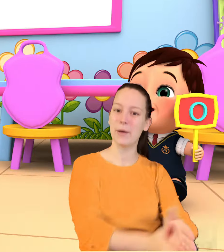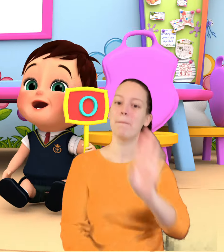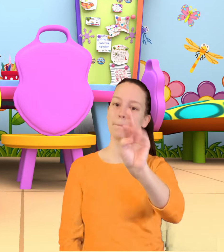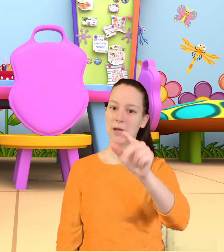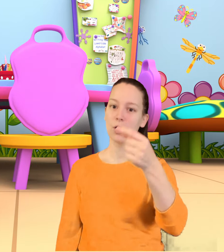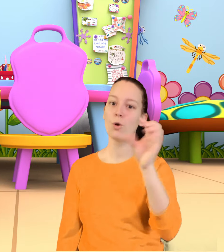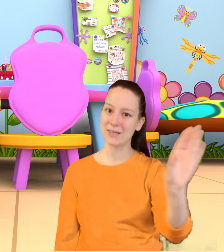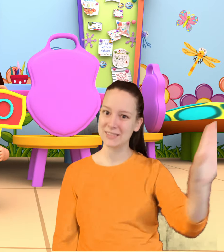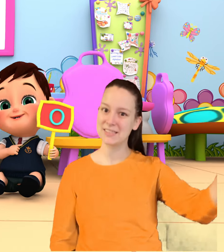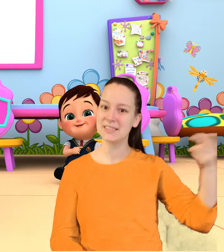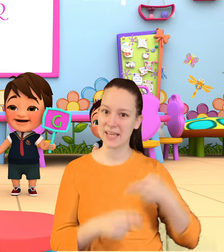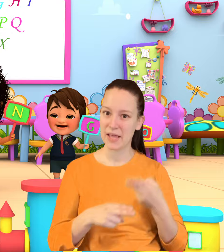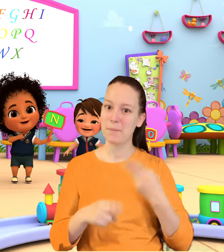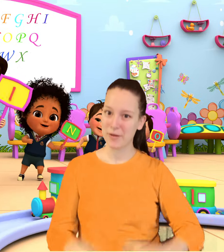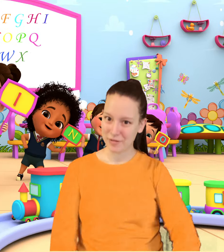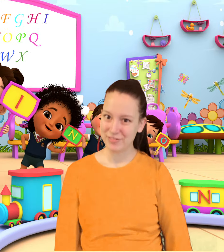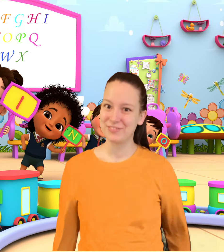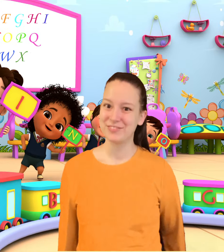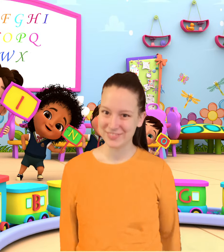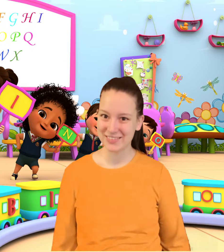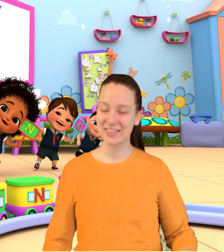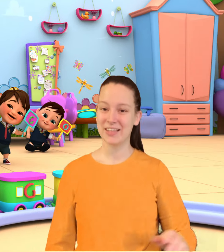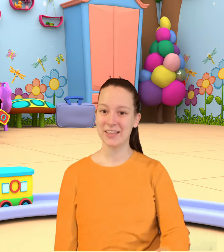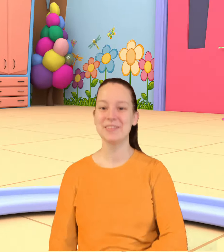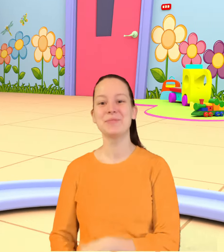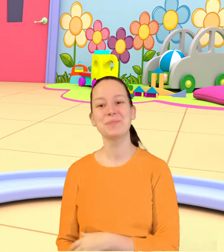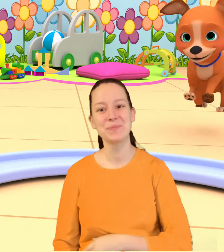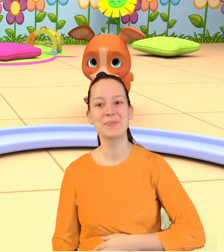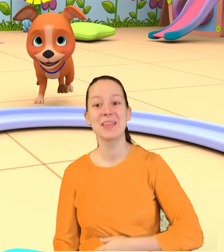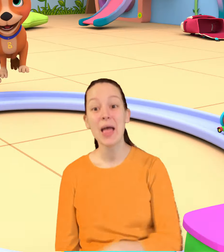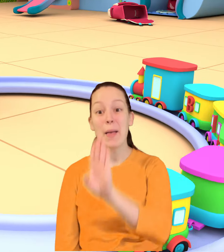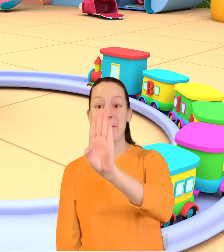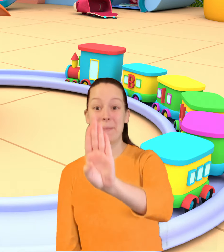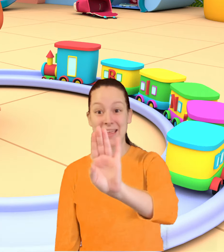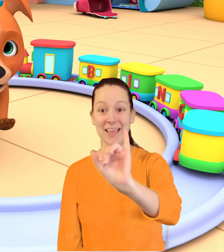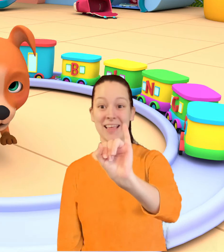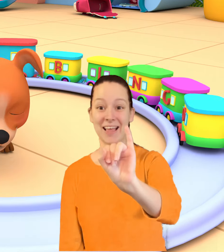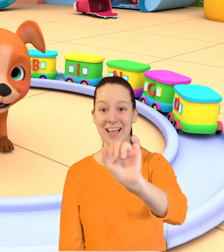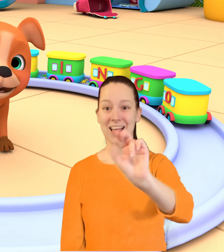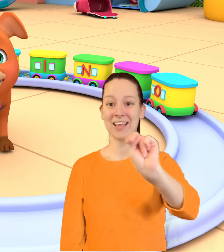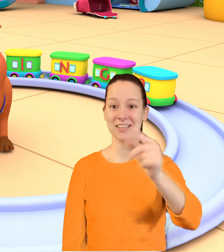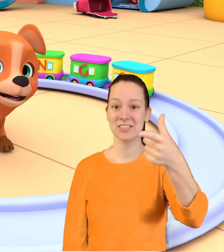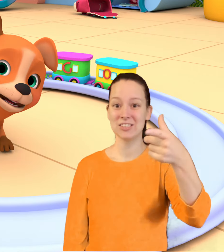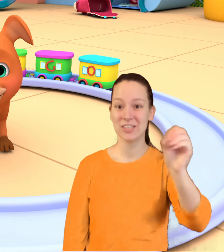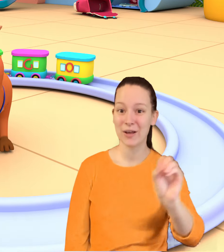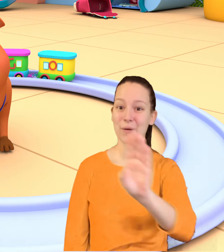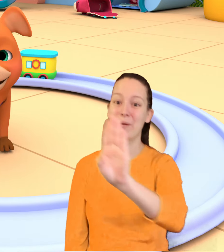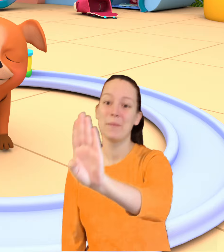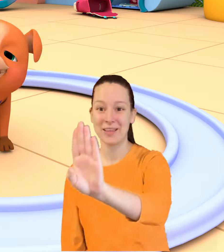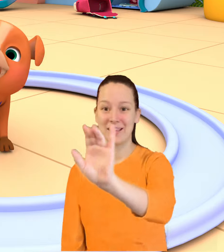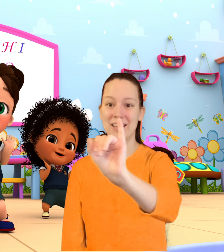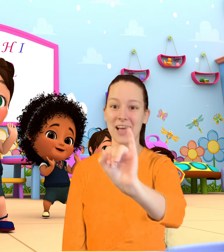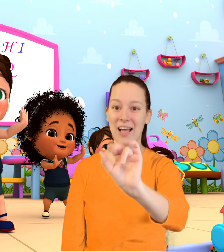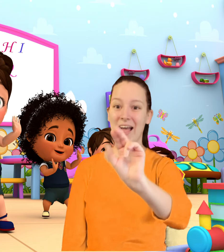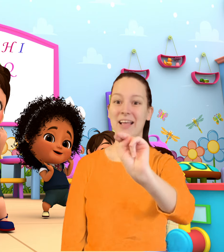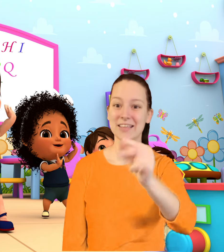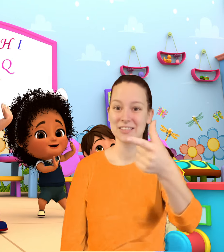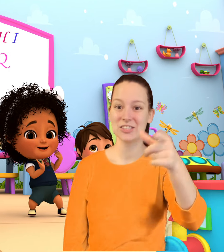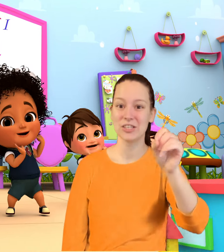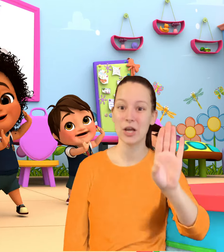ビンゴ名前はビンゴBB